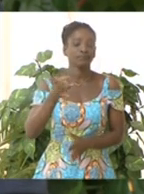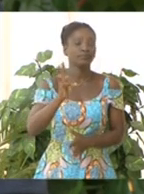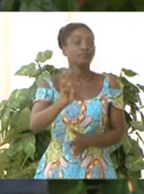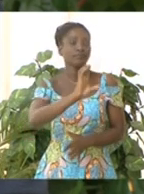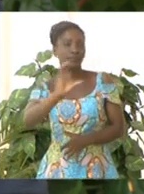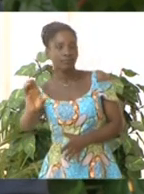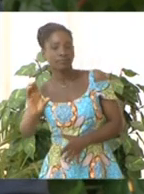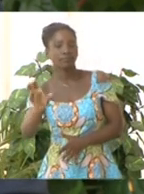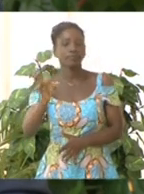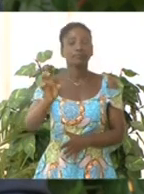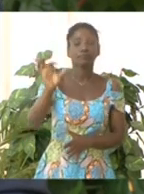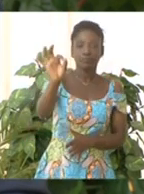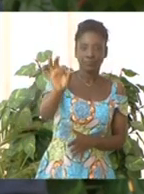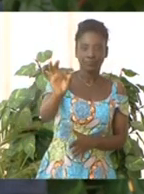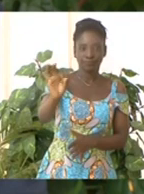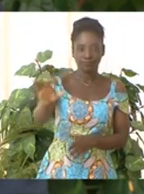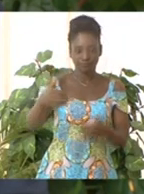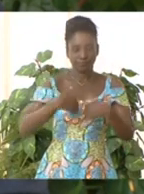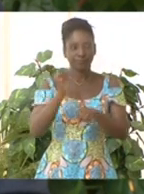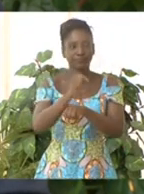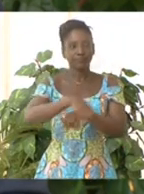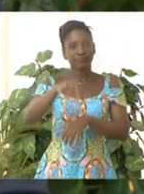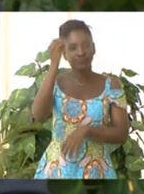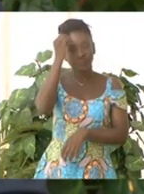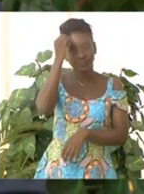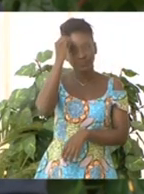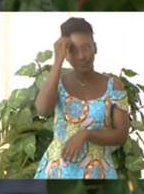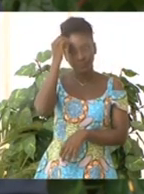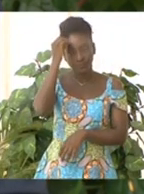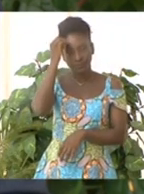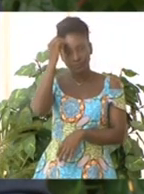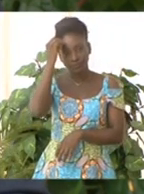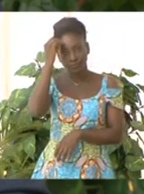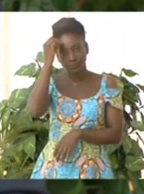679. Ont obtenu Alassane Ouattara,